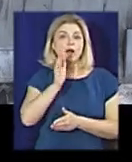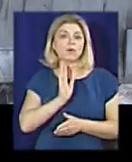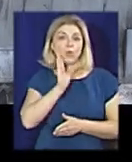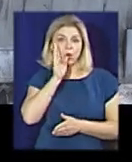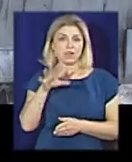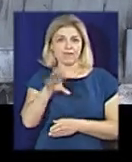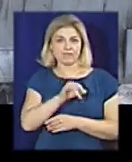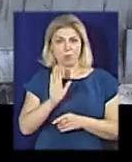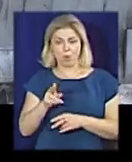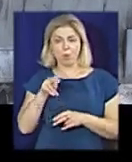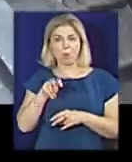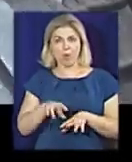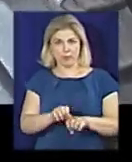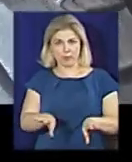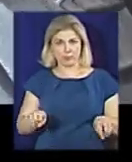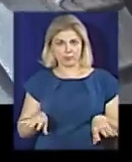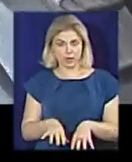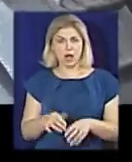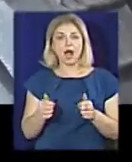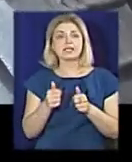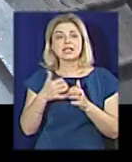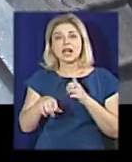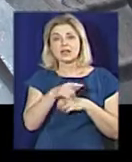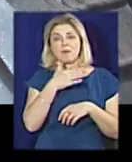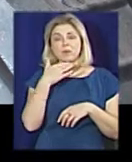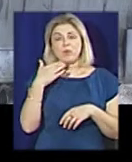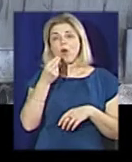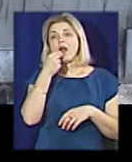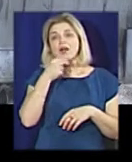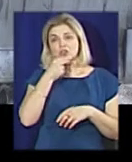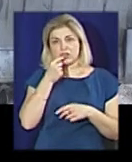підлозі. Розповідає, серед сміття найбільше харчових відходів.